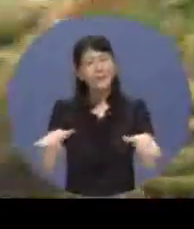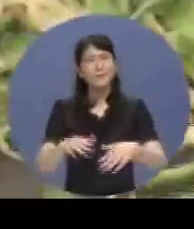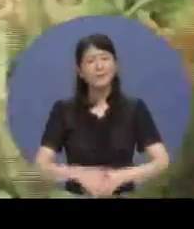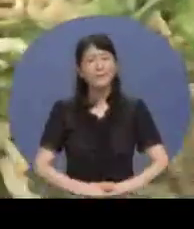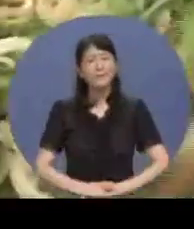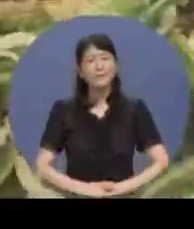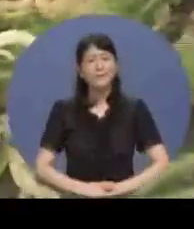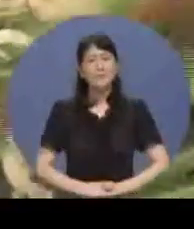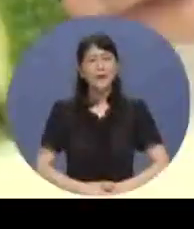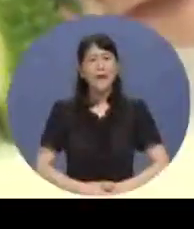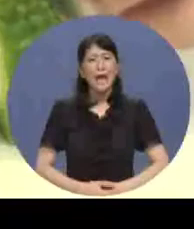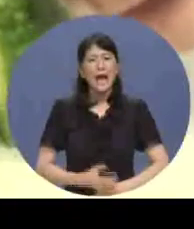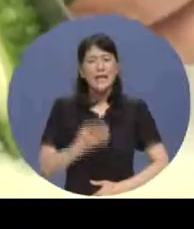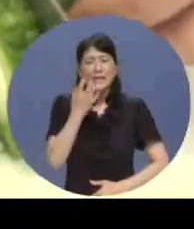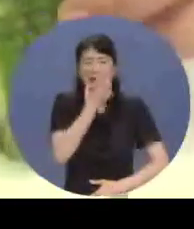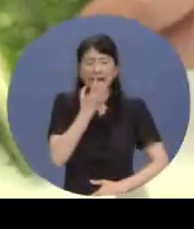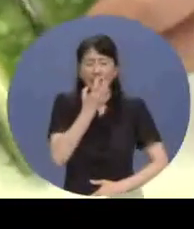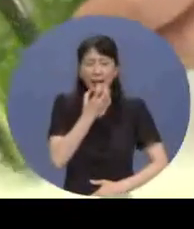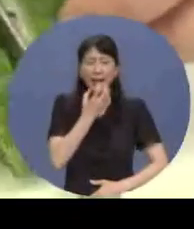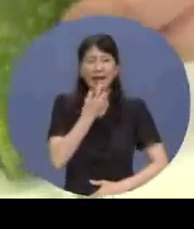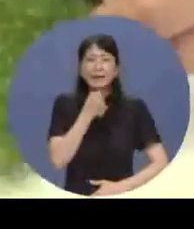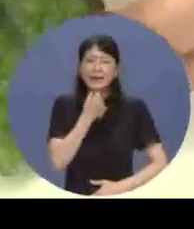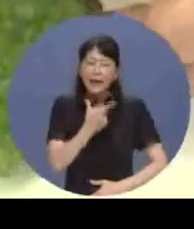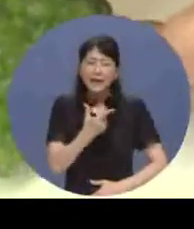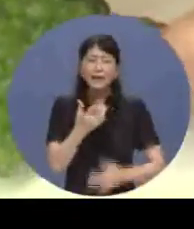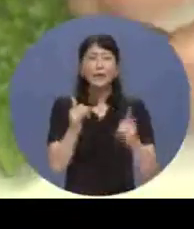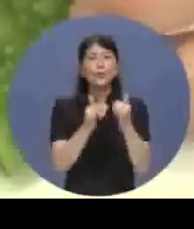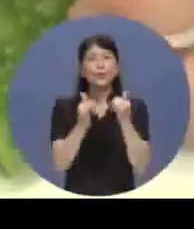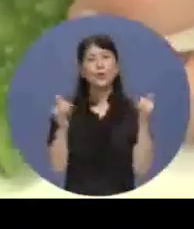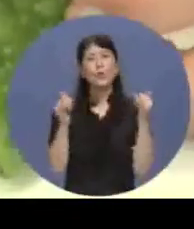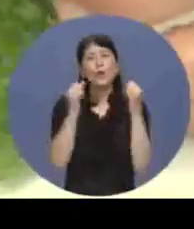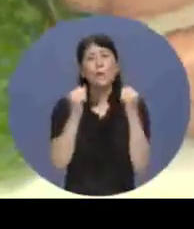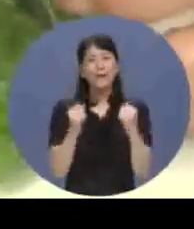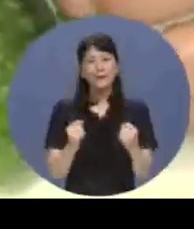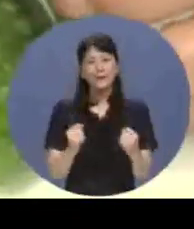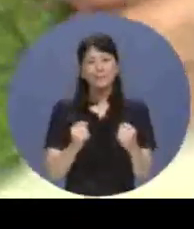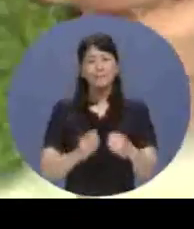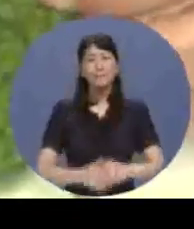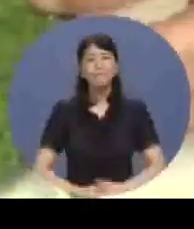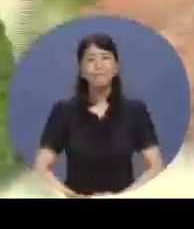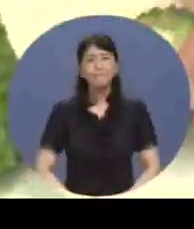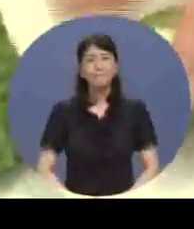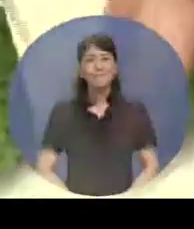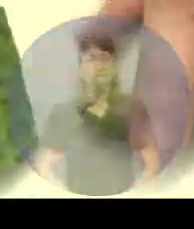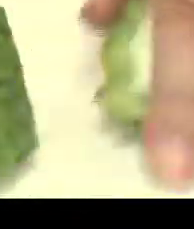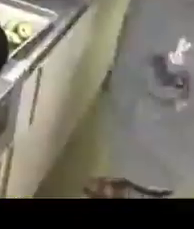ますが、独特な苦味が苦手という人も少なくありません。